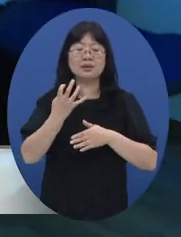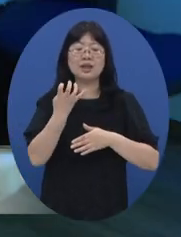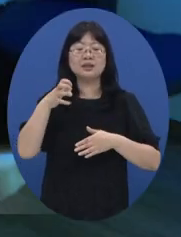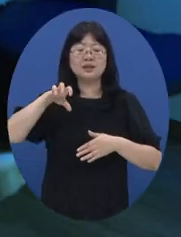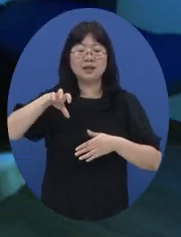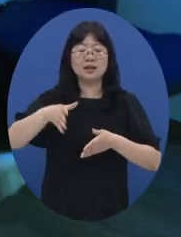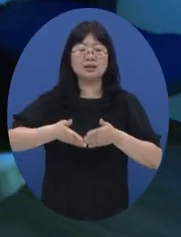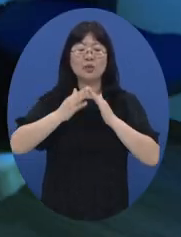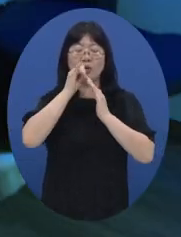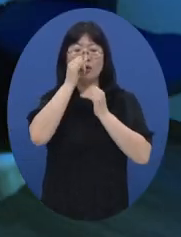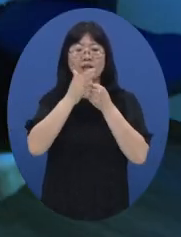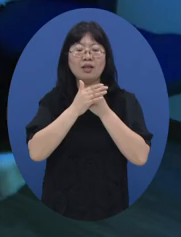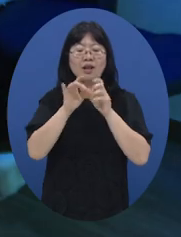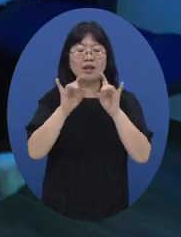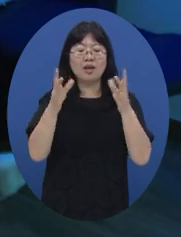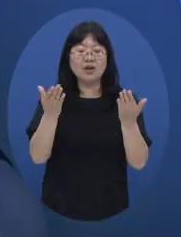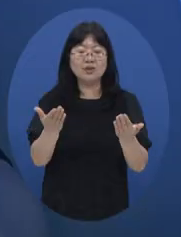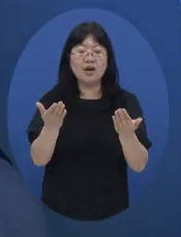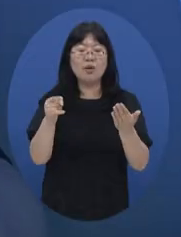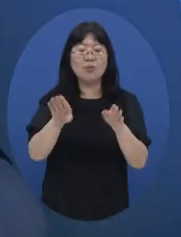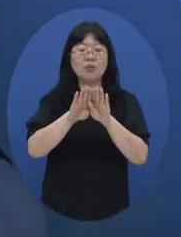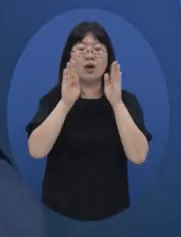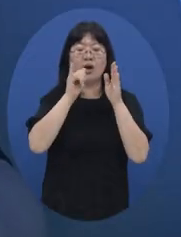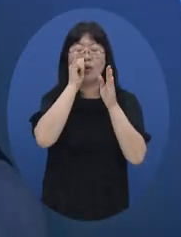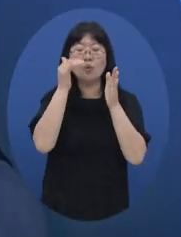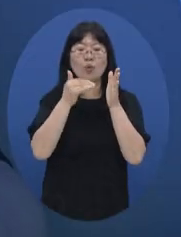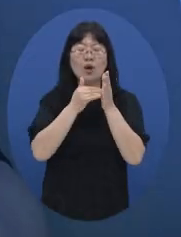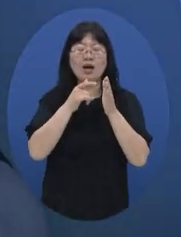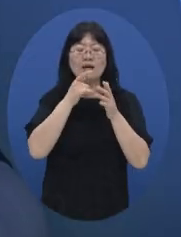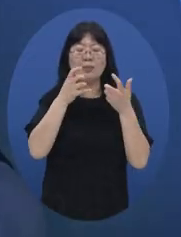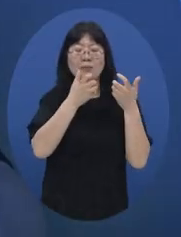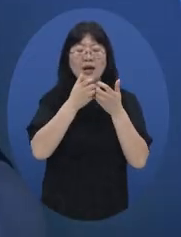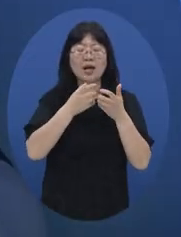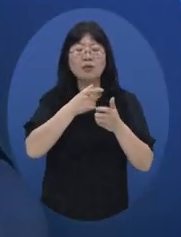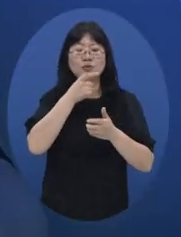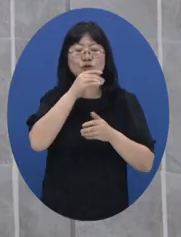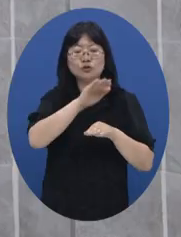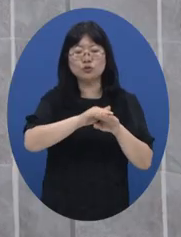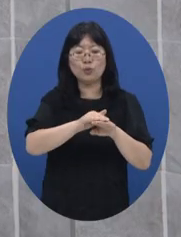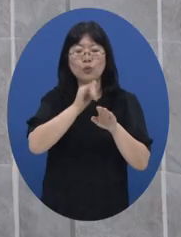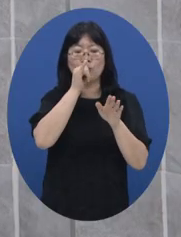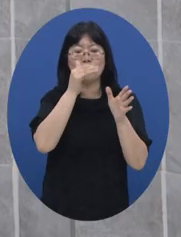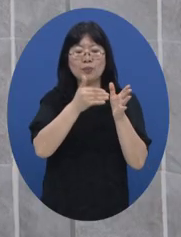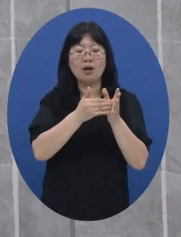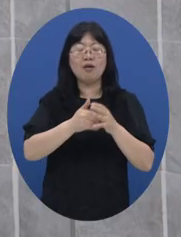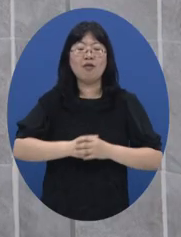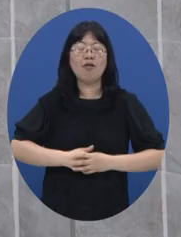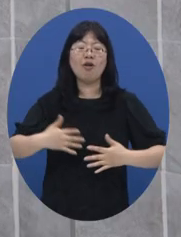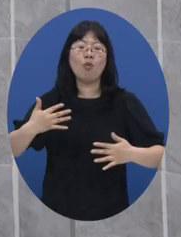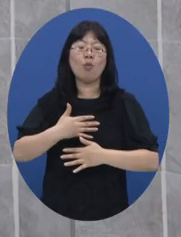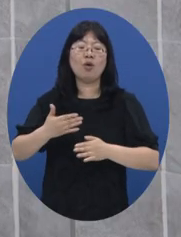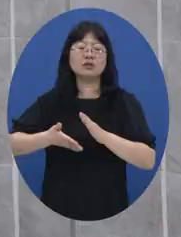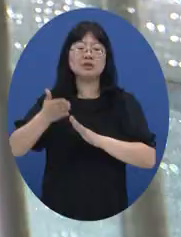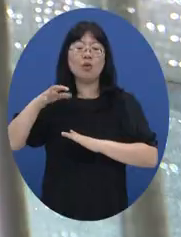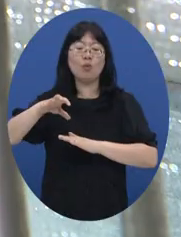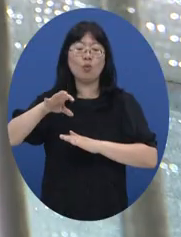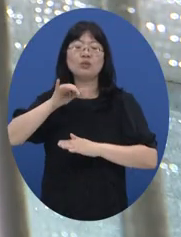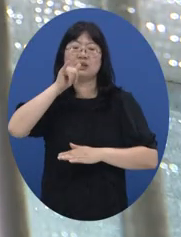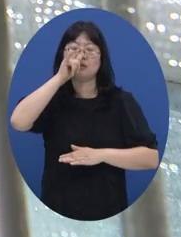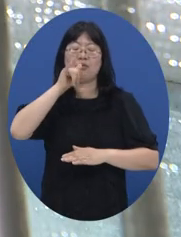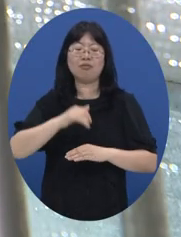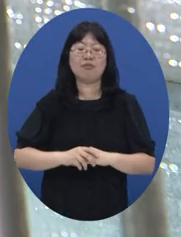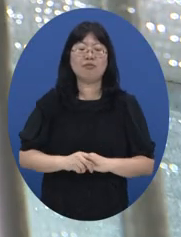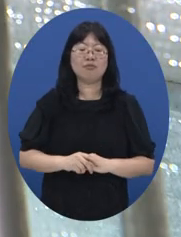조성, 각 기관 휴게실과 로비 등을 개방하고 냉방기와 생수 등을 비치했습니다. 샤워 시설을 쓸수 있는 곳도